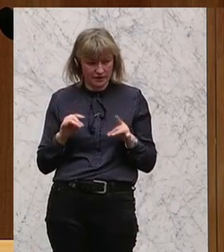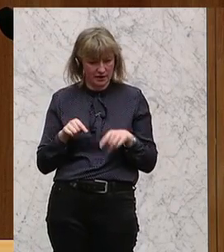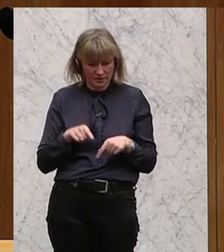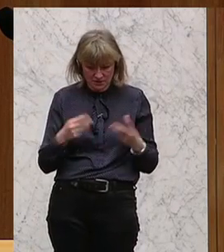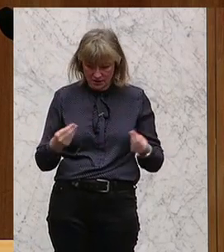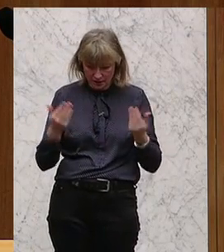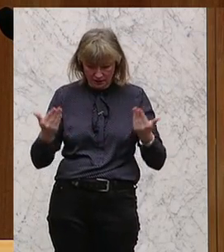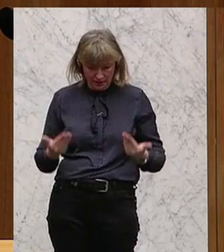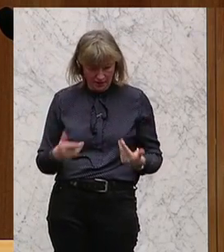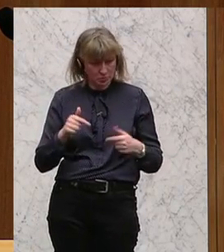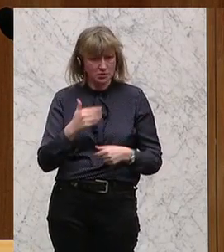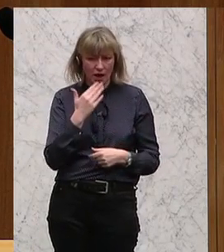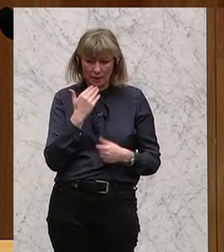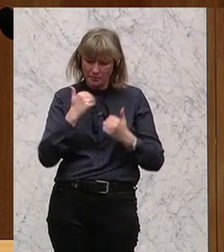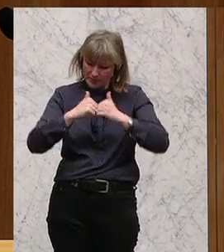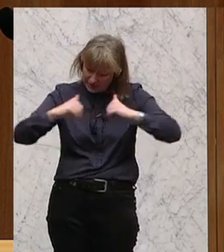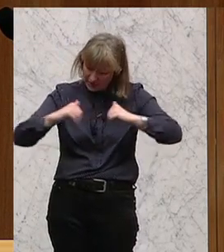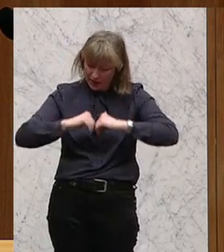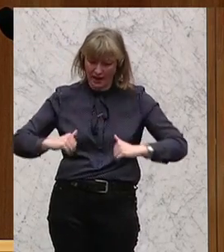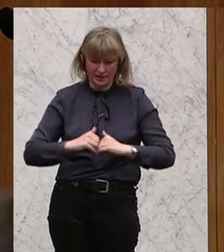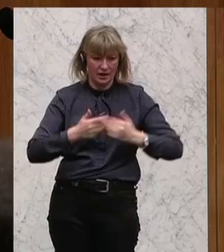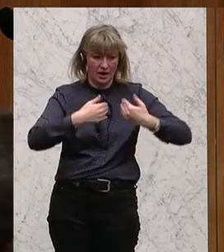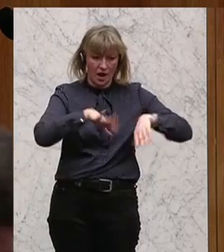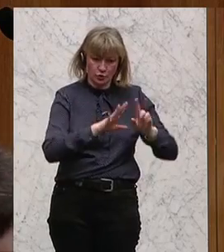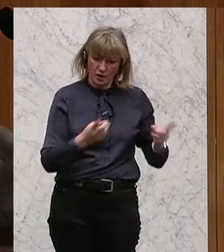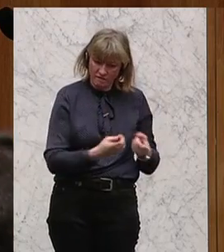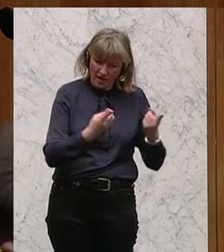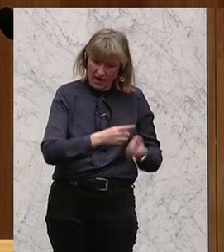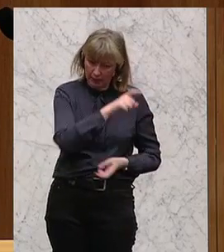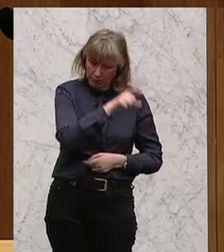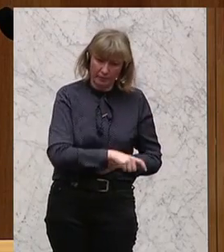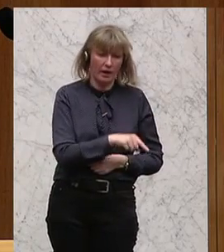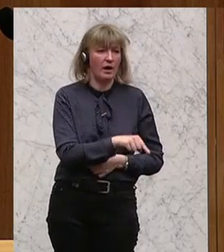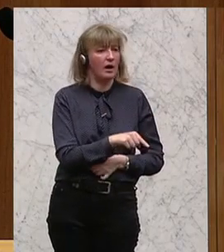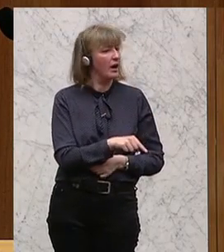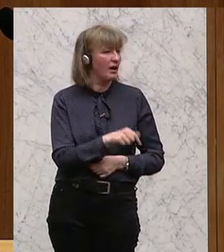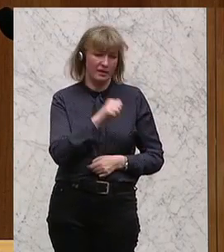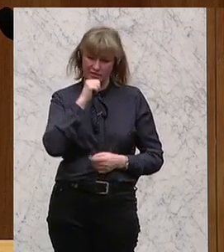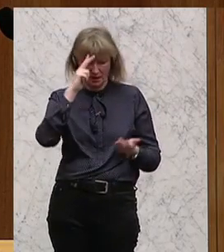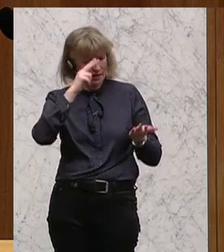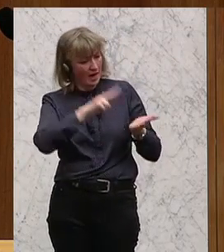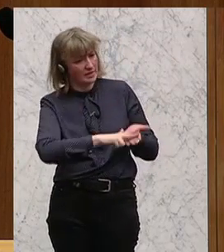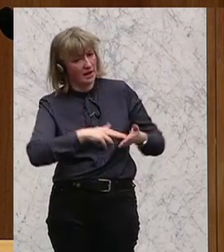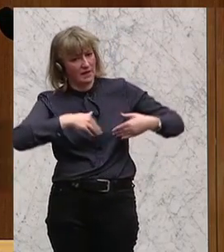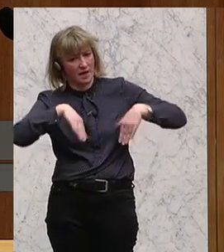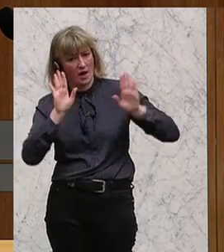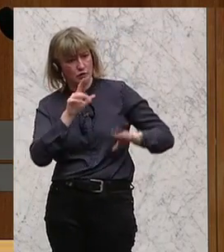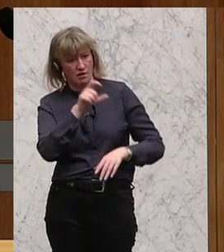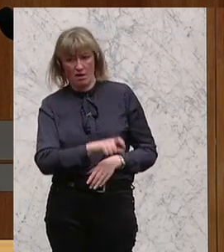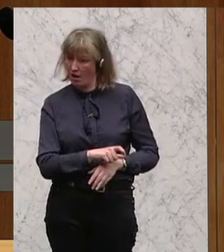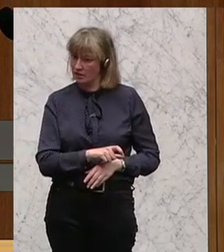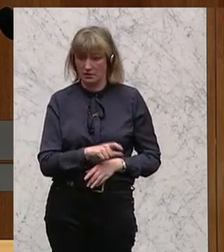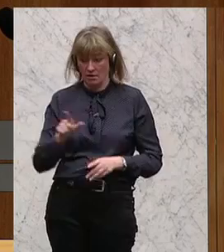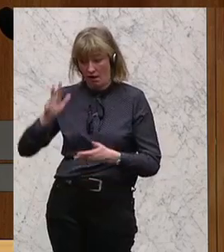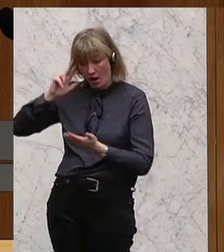diese Dinge wieder bewusst trennen. Der Asylwerber ist nicht der anerkannte Asylant. Der